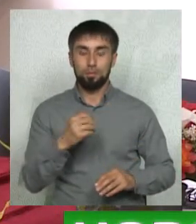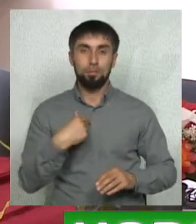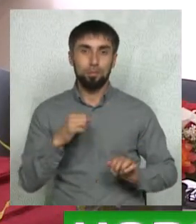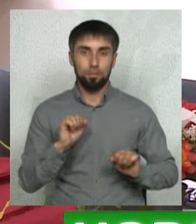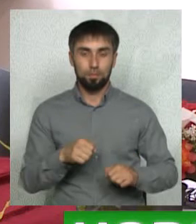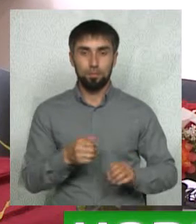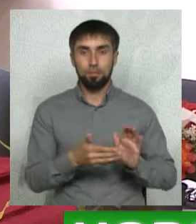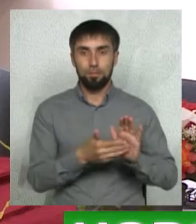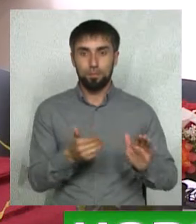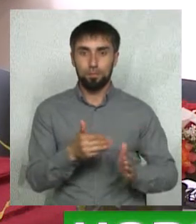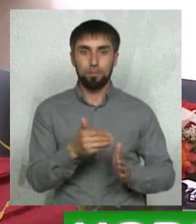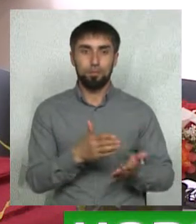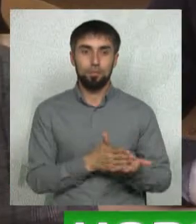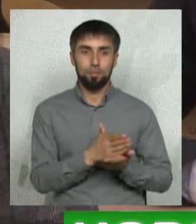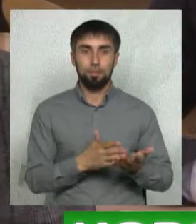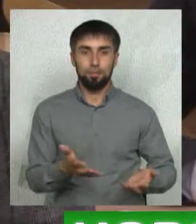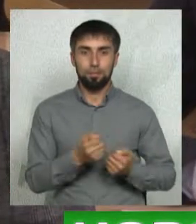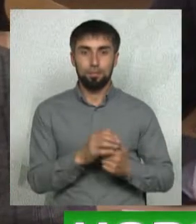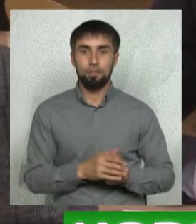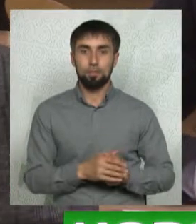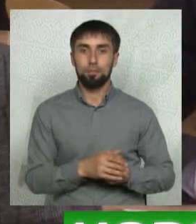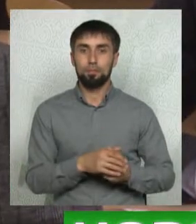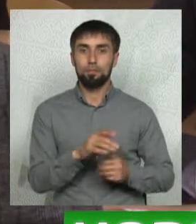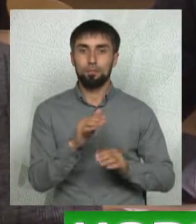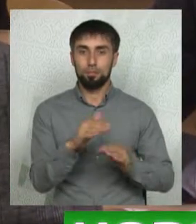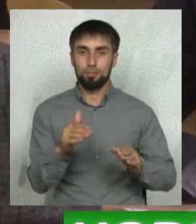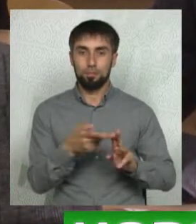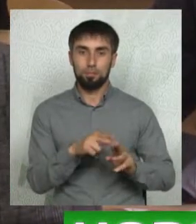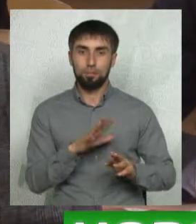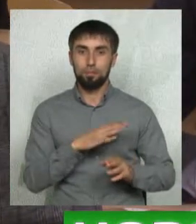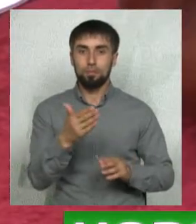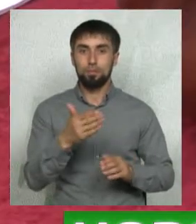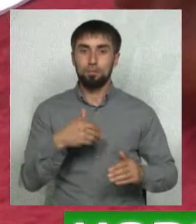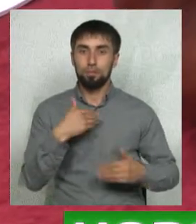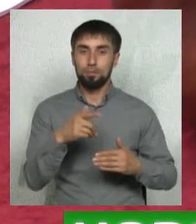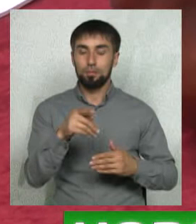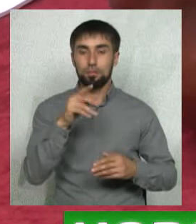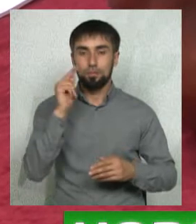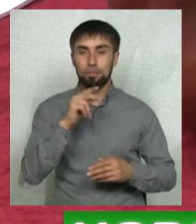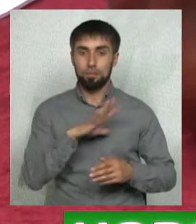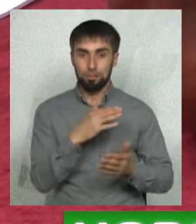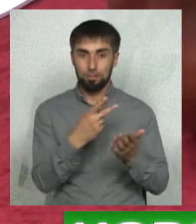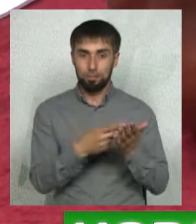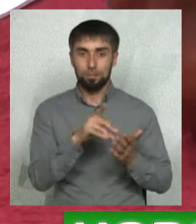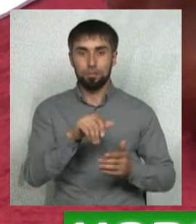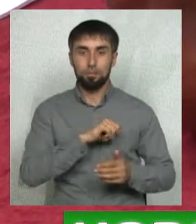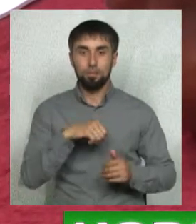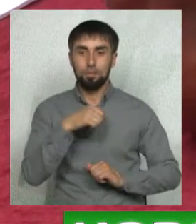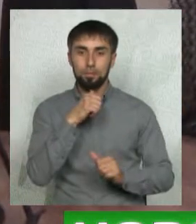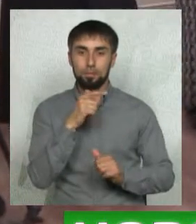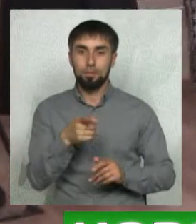можем вызывать службу спасения. Ребятам предложили применить полученные знания на практике, чтобы вернуть к жизни